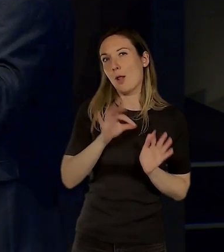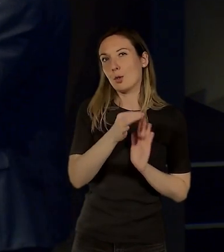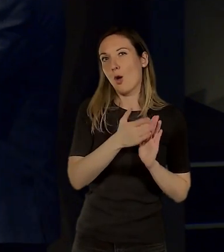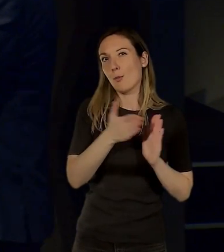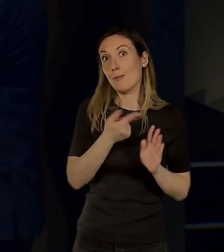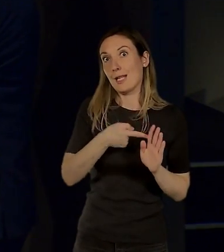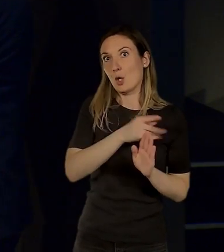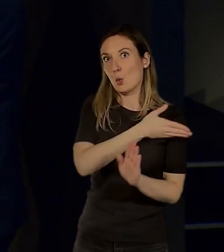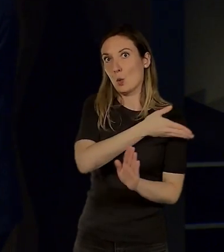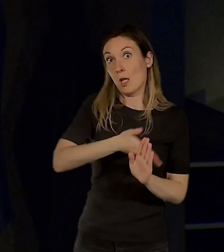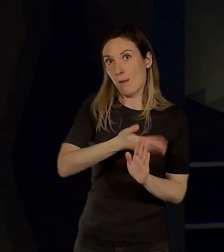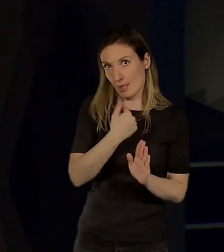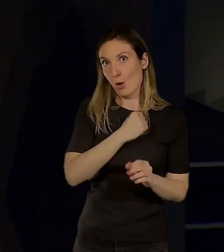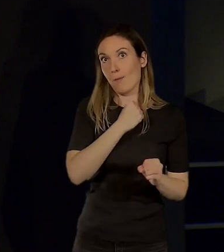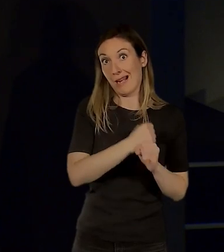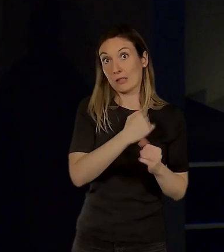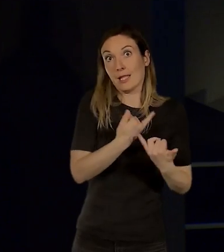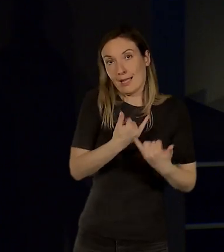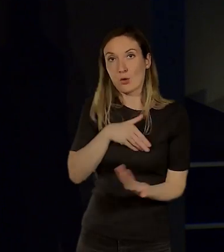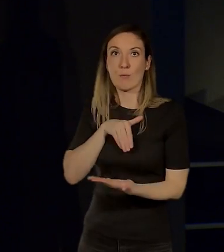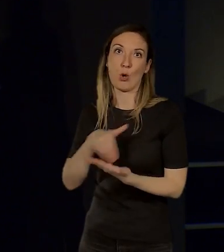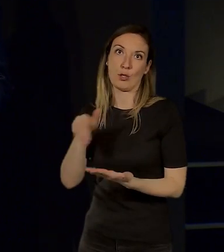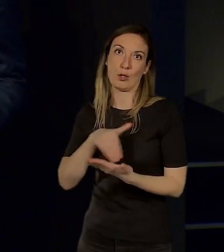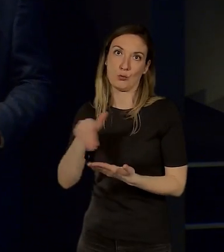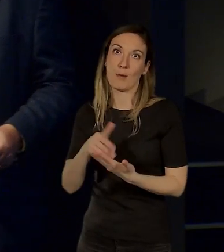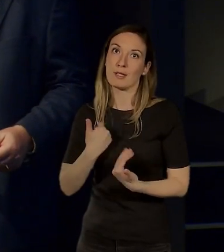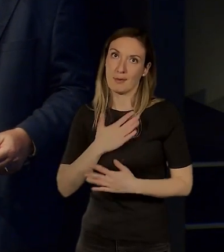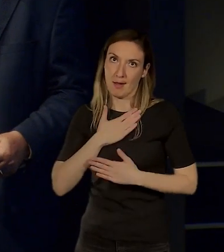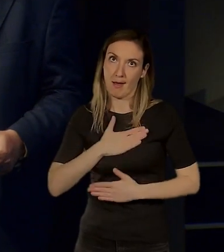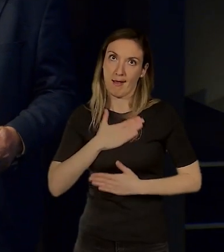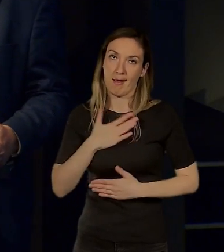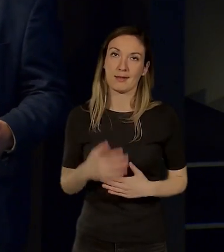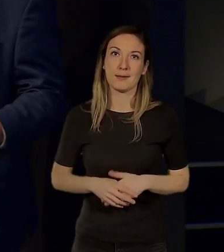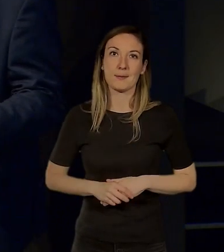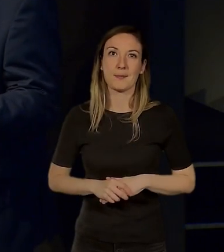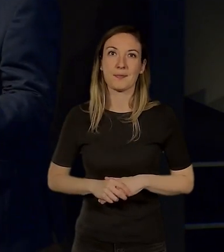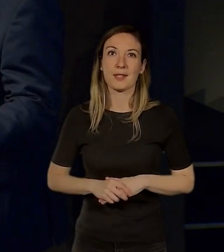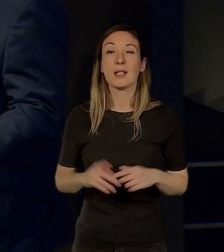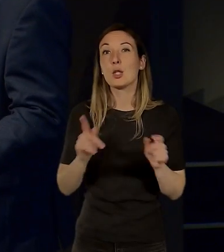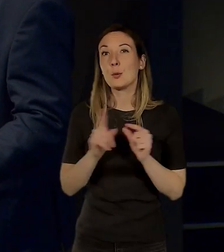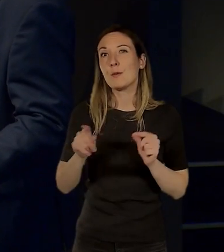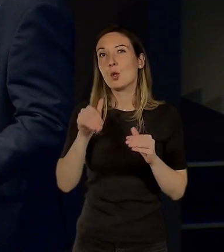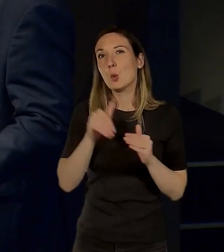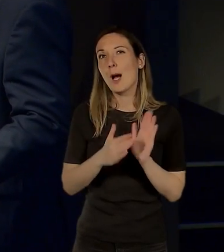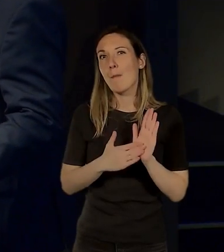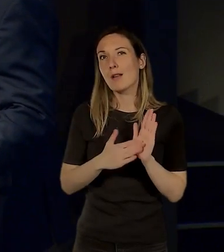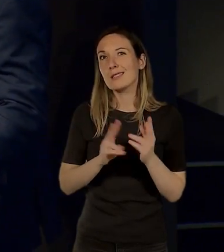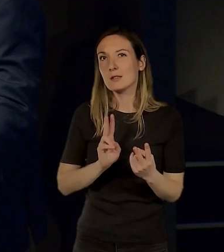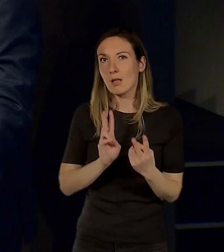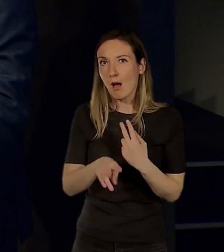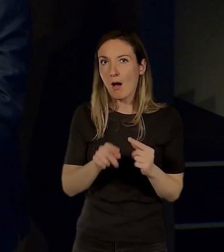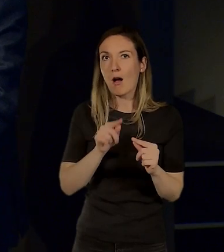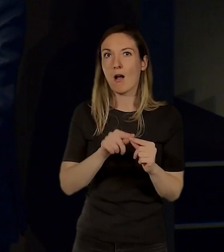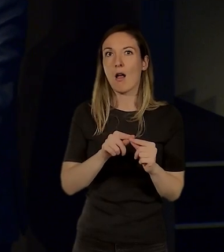to je jako seznámení s tím, co se na Magoši a v té politické